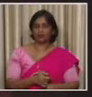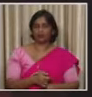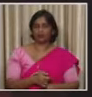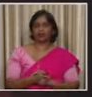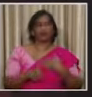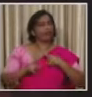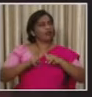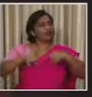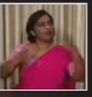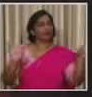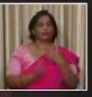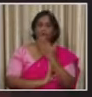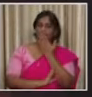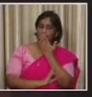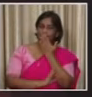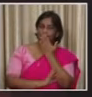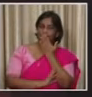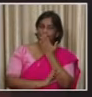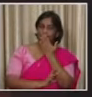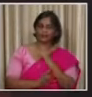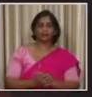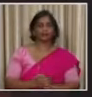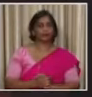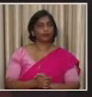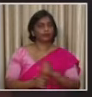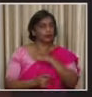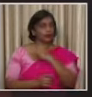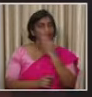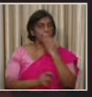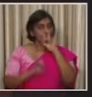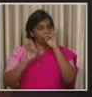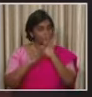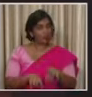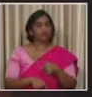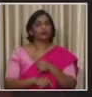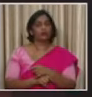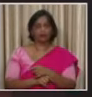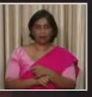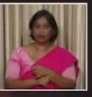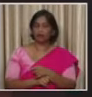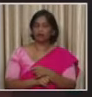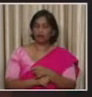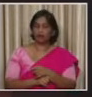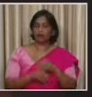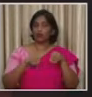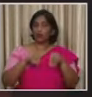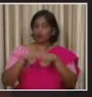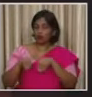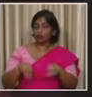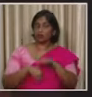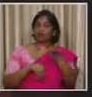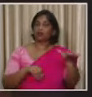අනෙක් හැමෝම නිහඬයි ඒ නිහඬියාව තුල ගොවි බිම්